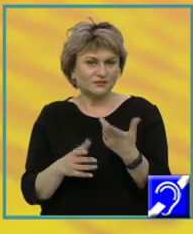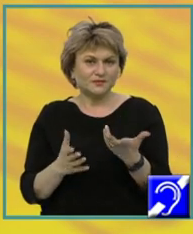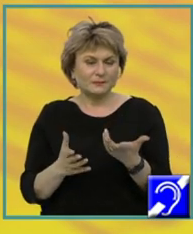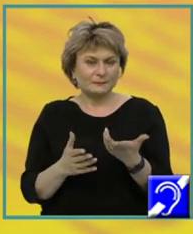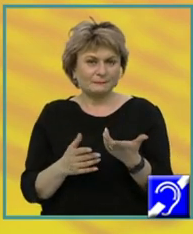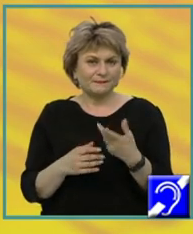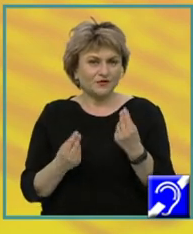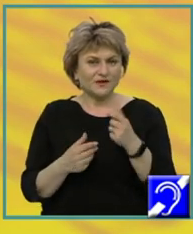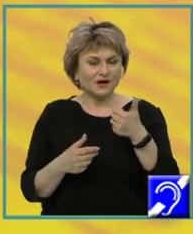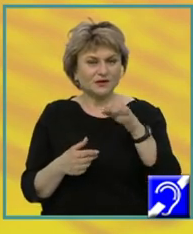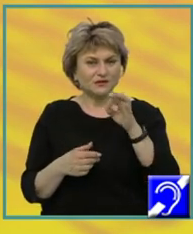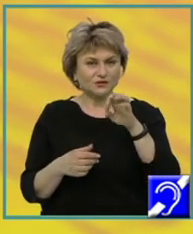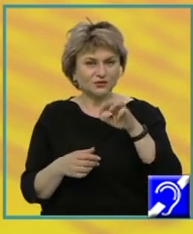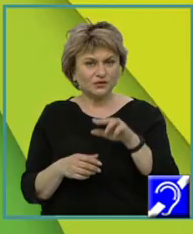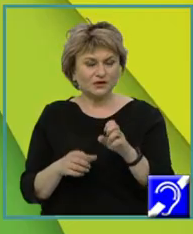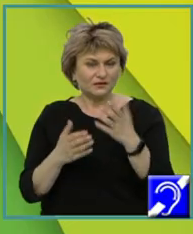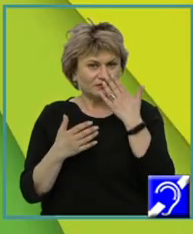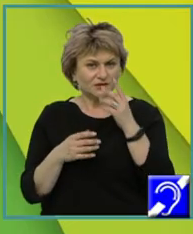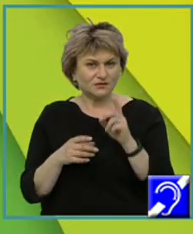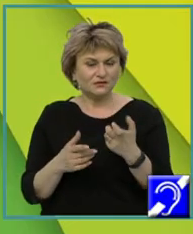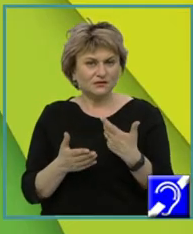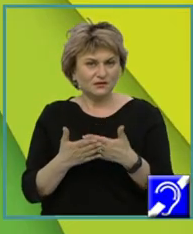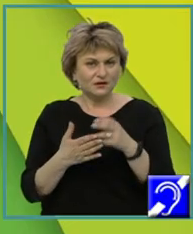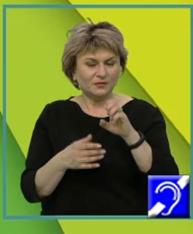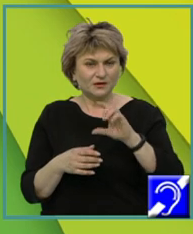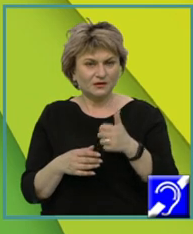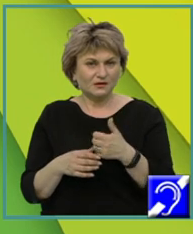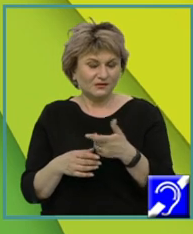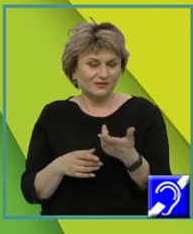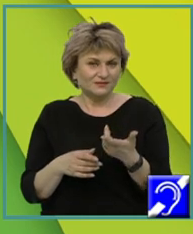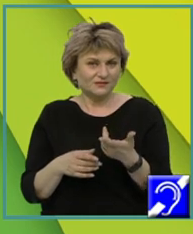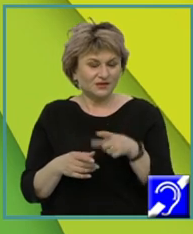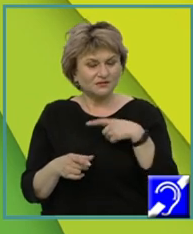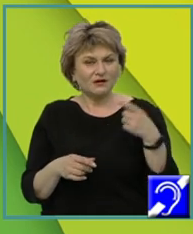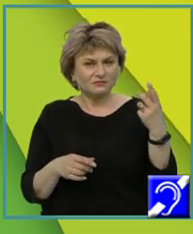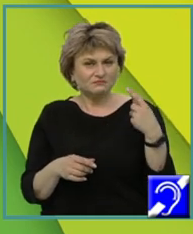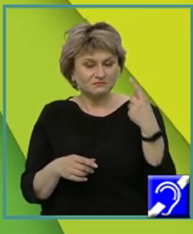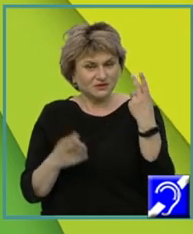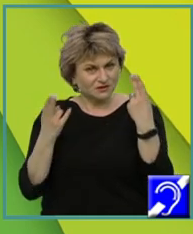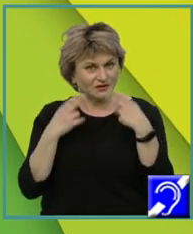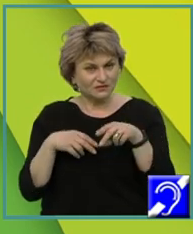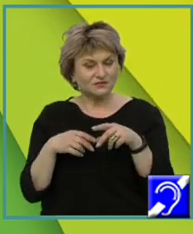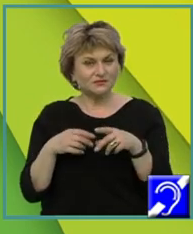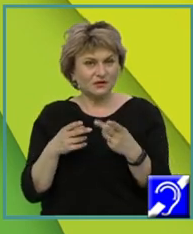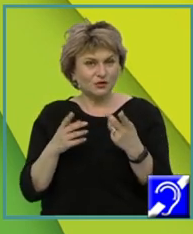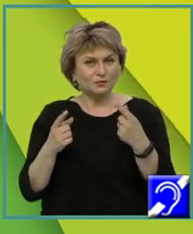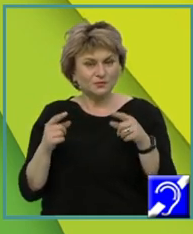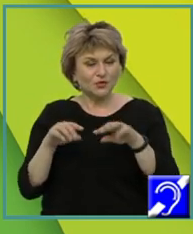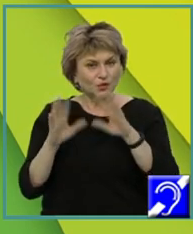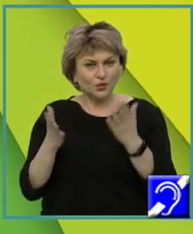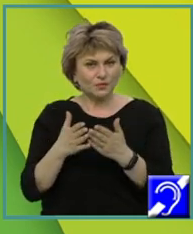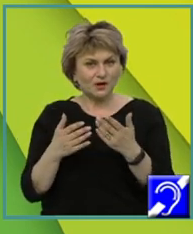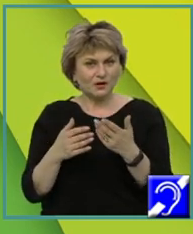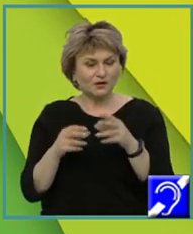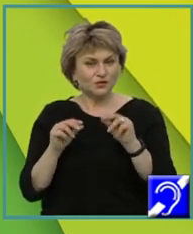atitudine față de la Diva Emilia disprețuiește e incapabilă să înțeleagă lumea ideilor în care trăiește poetul